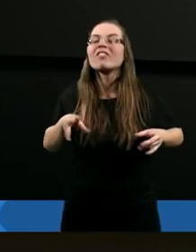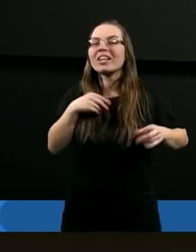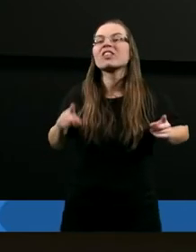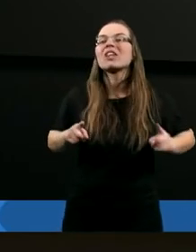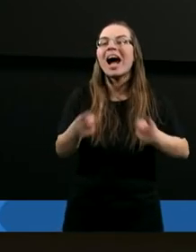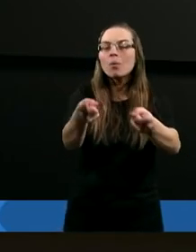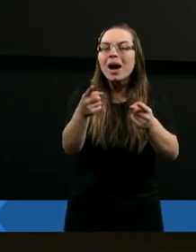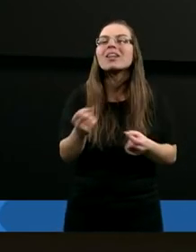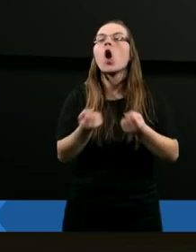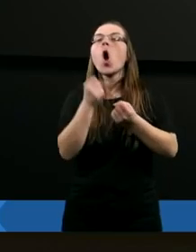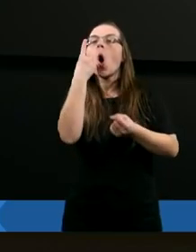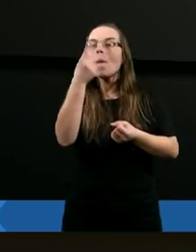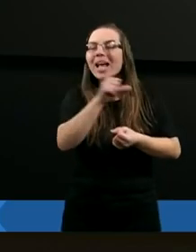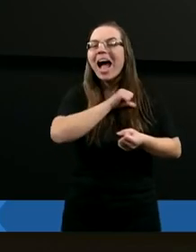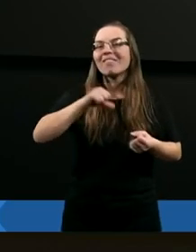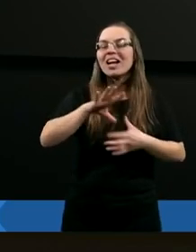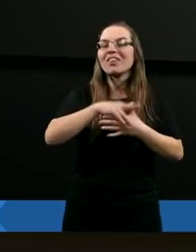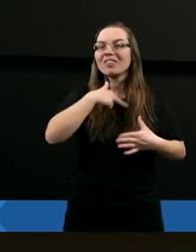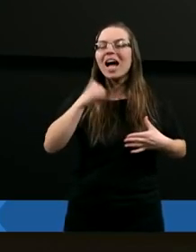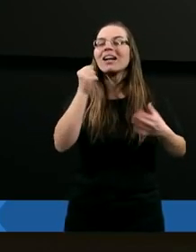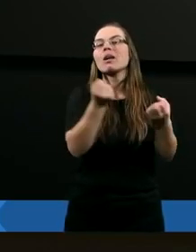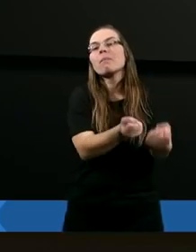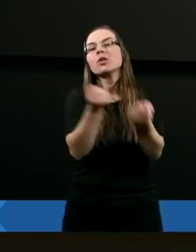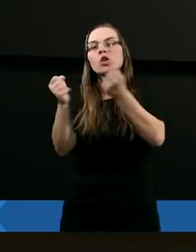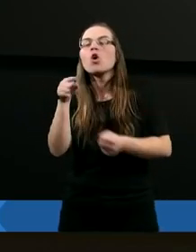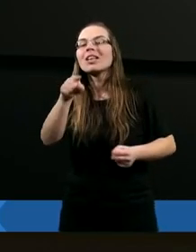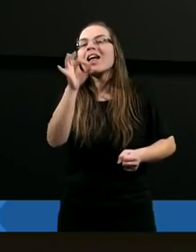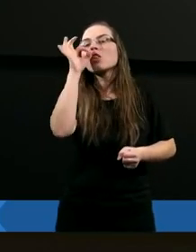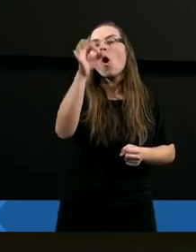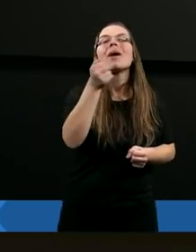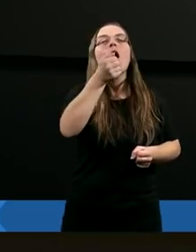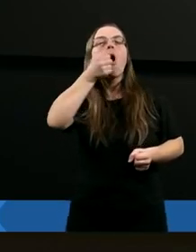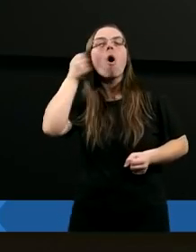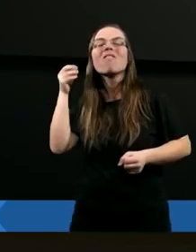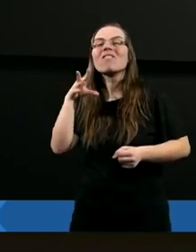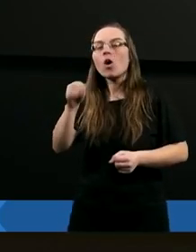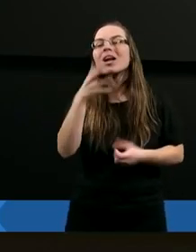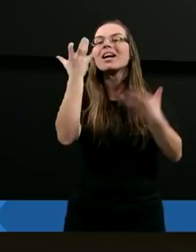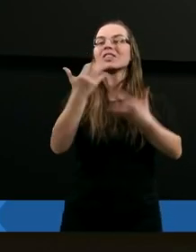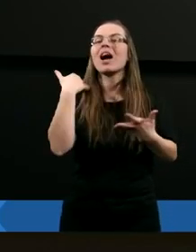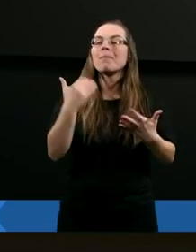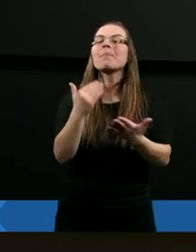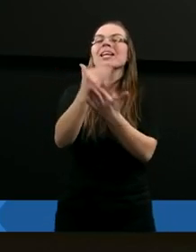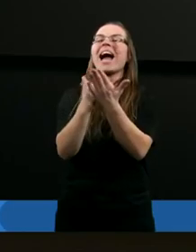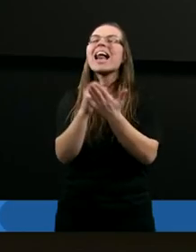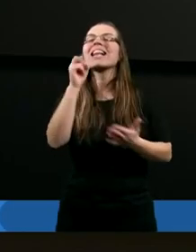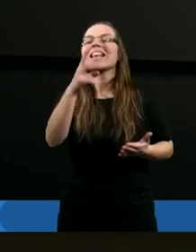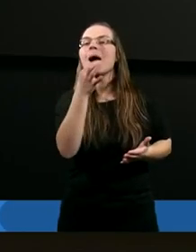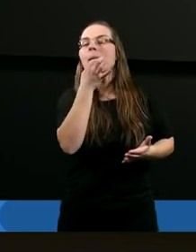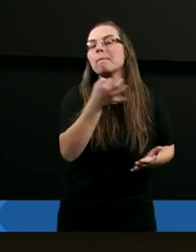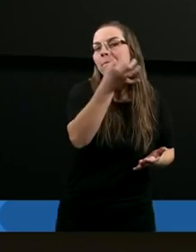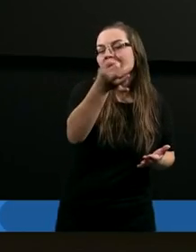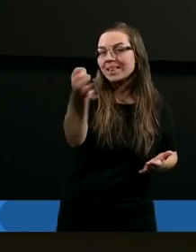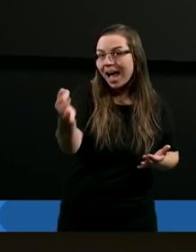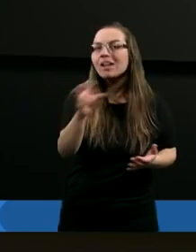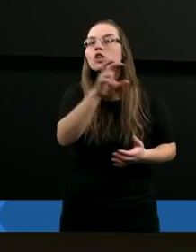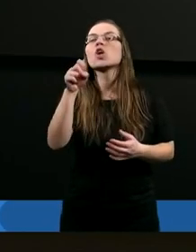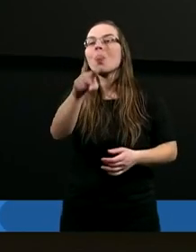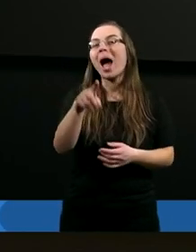Świętego w nas się objawia, jeśli przynosi to dobre owoce. Ale chciałbym zadać takie pytanie, czy ta